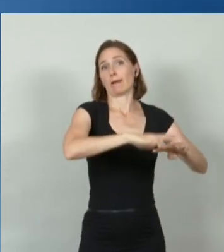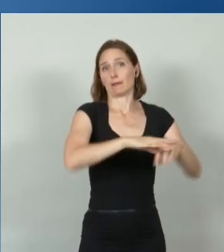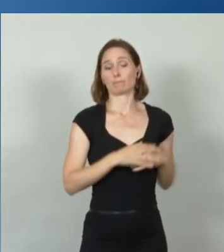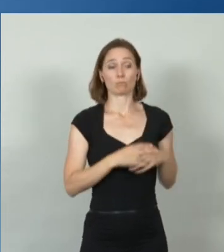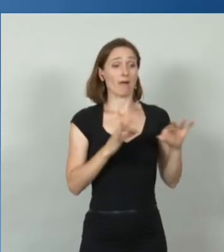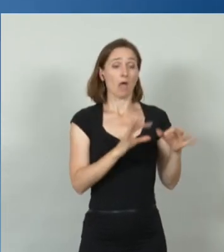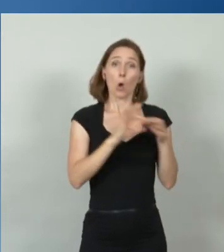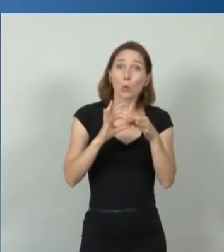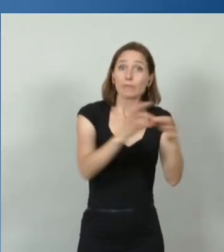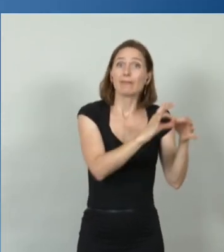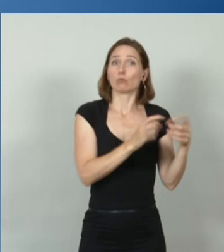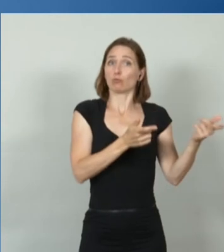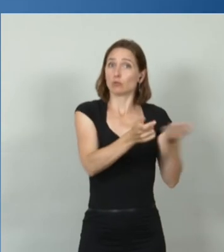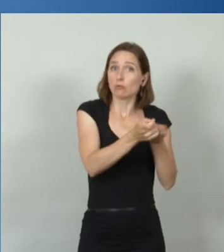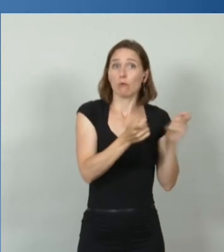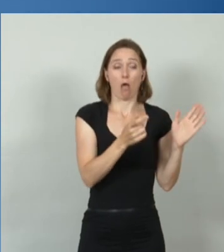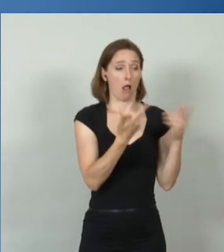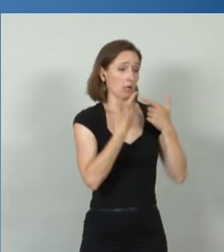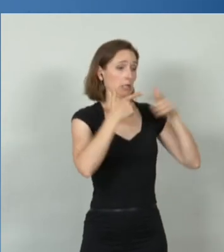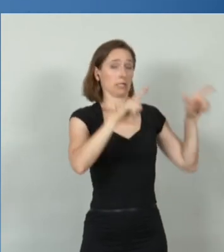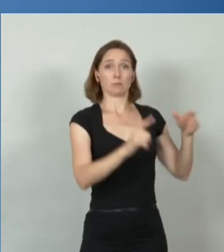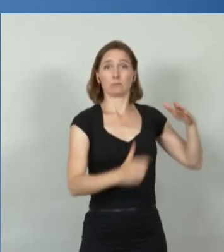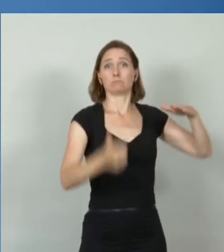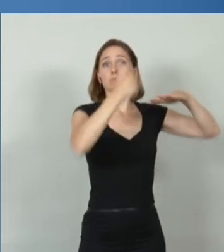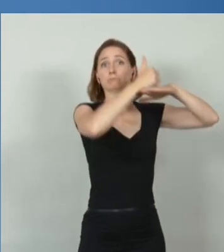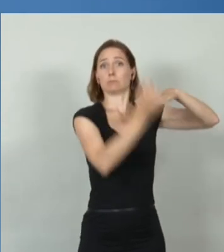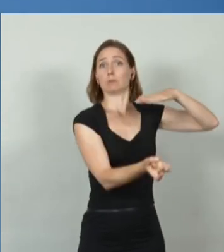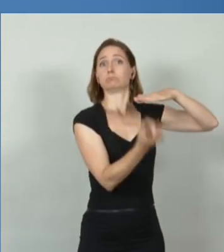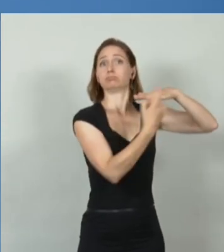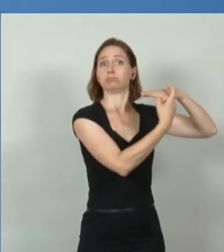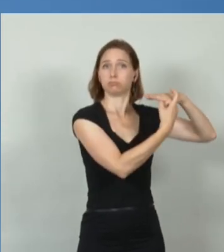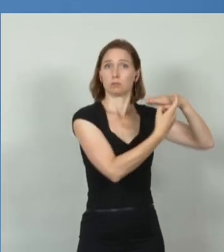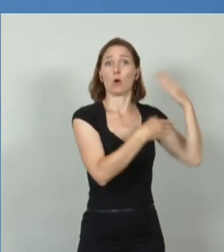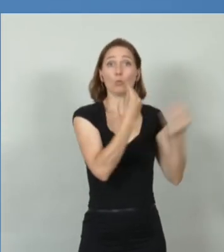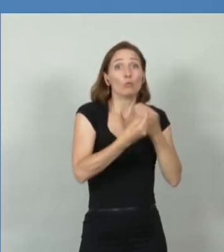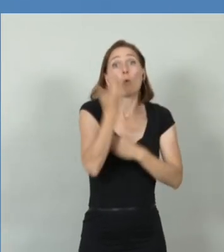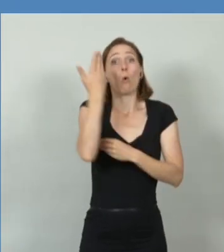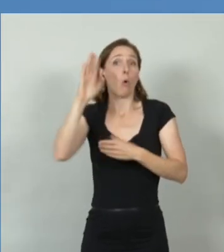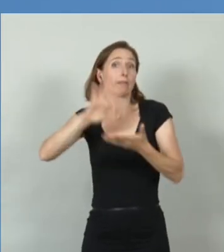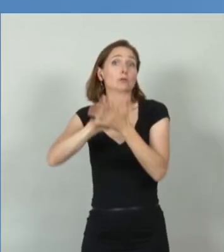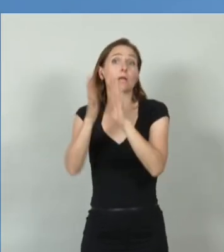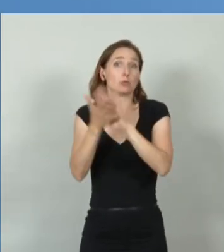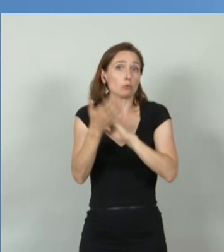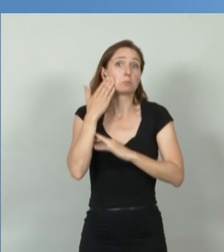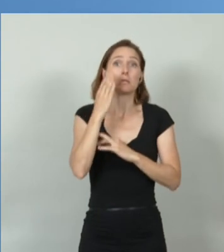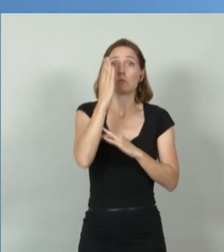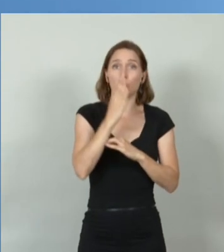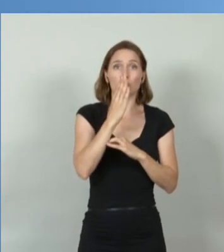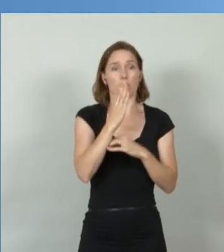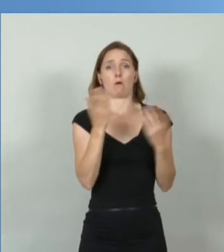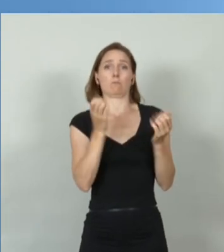d'adhérer aucluc ou d'ailleurs à toute autre association ou fédération d'associations si elles ont besoin de confier cette mission